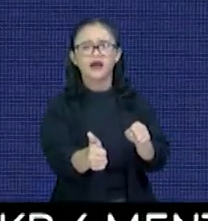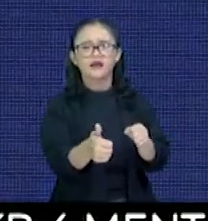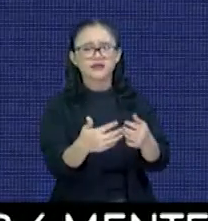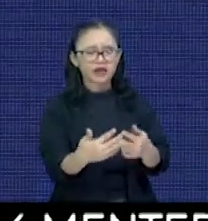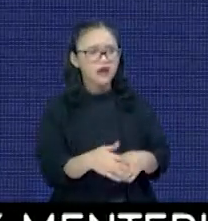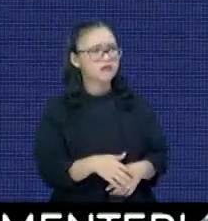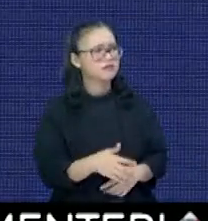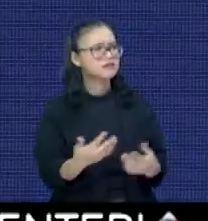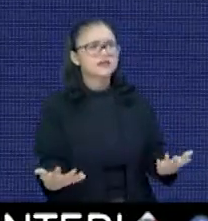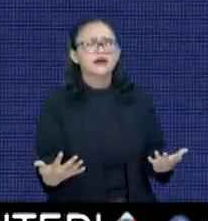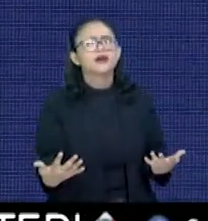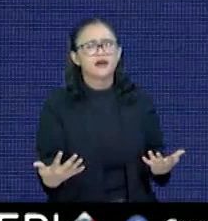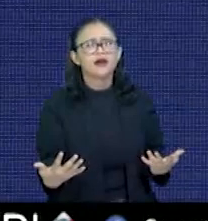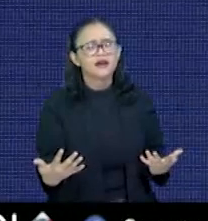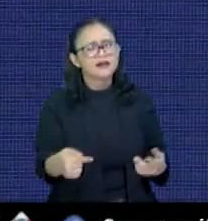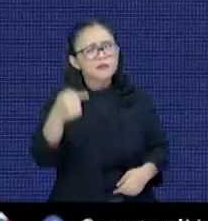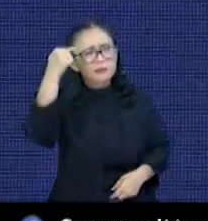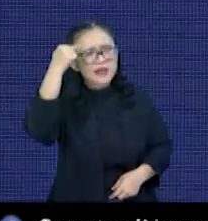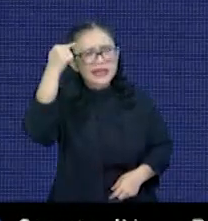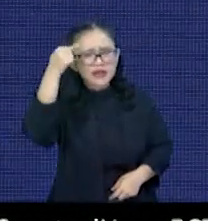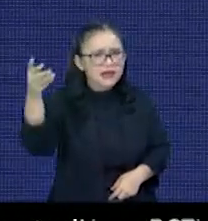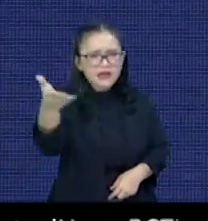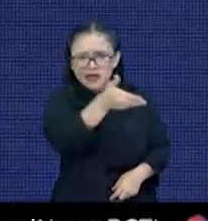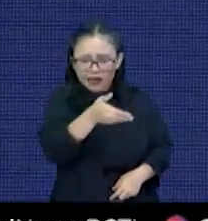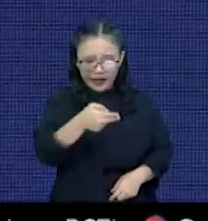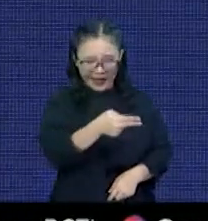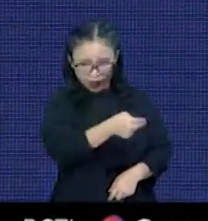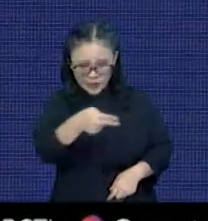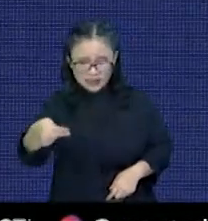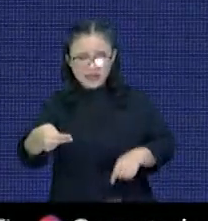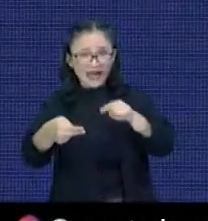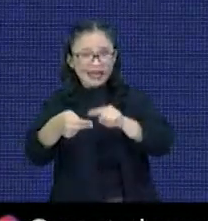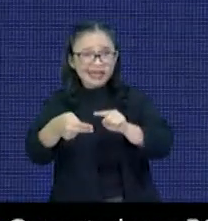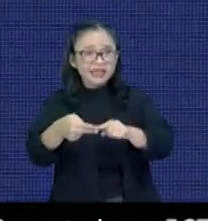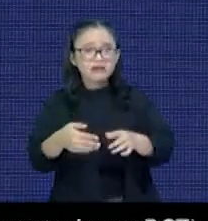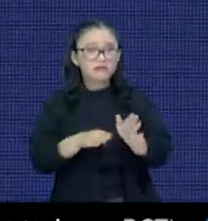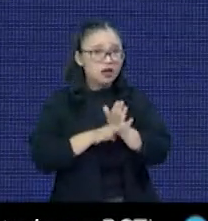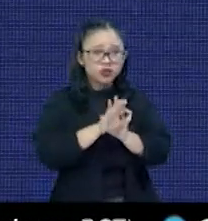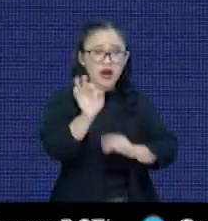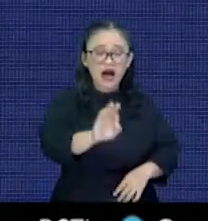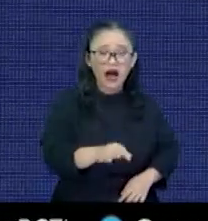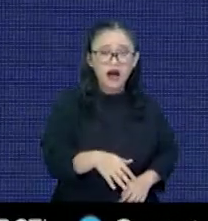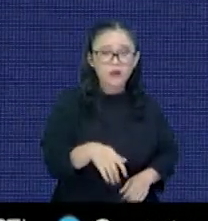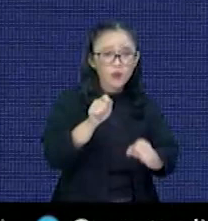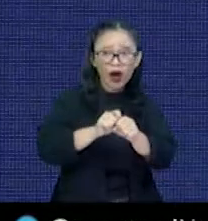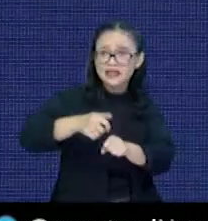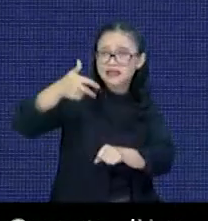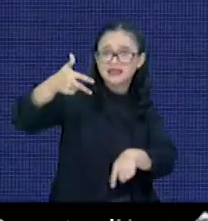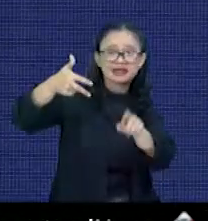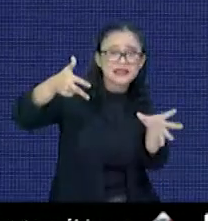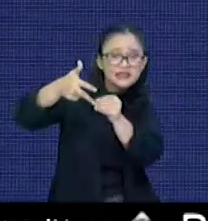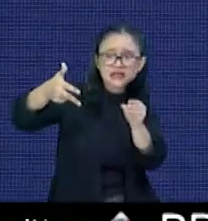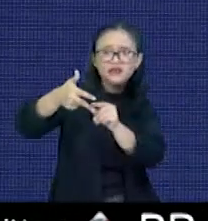Hai apa-apaan ini dipikir kita bukan negara yang maju buat CCTV aja